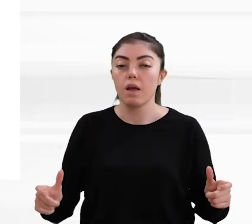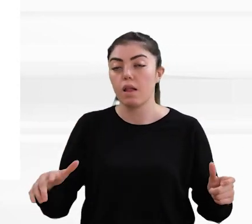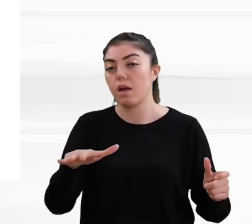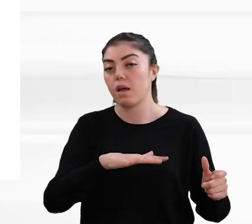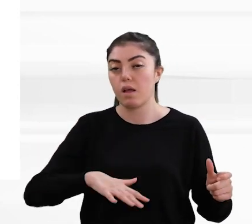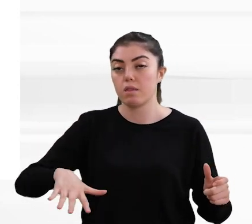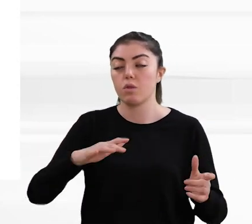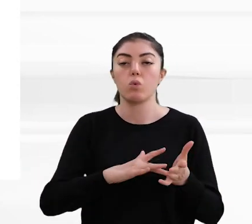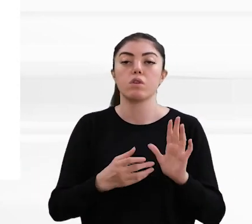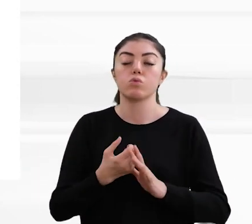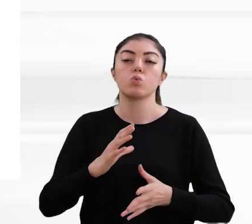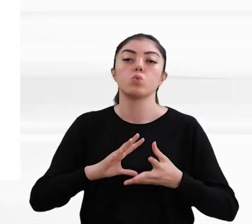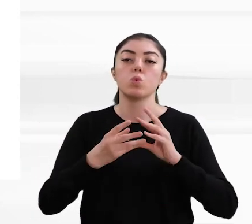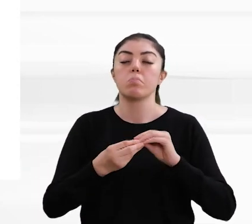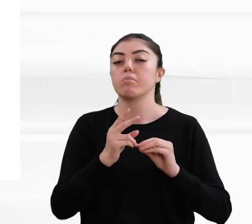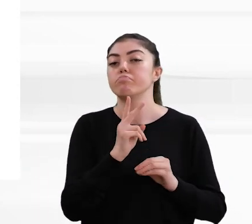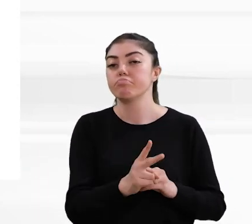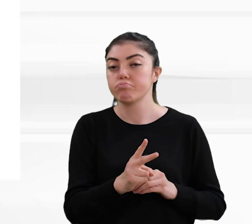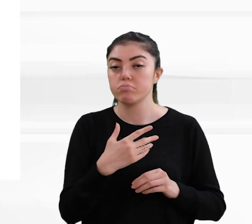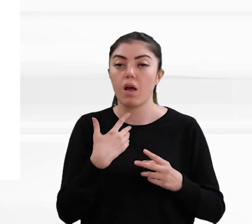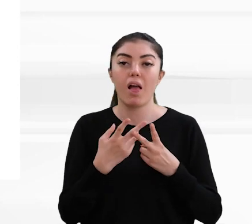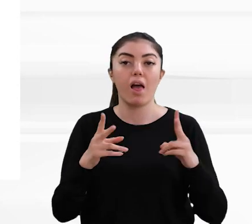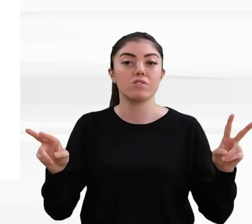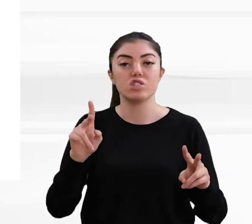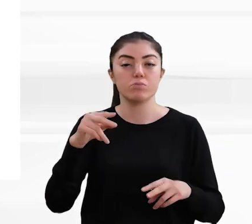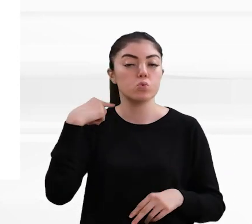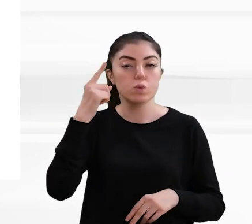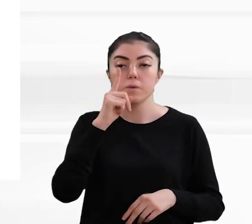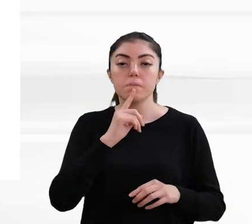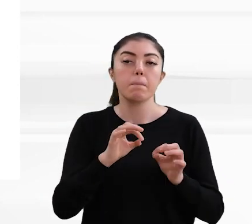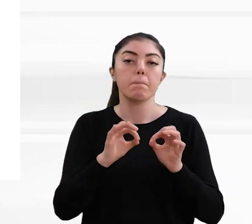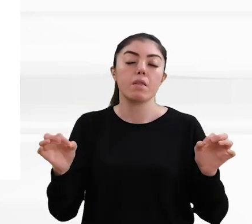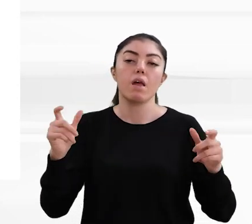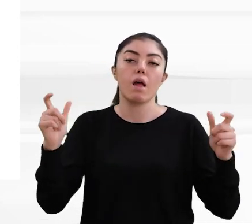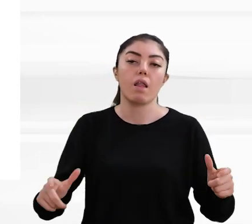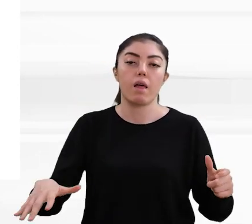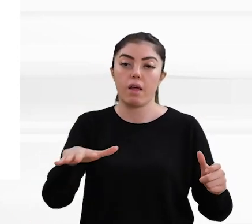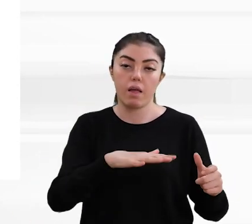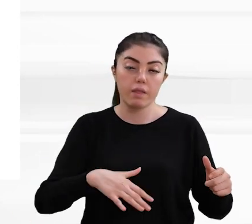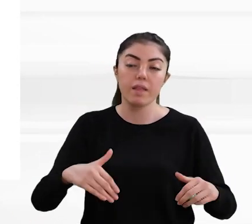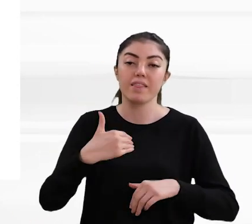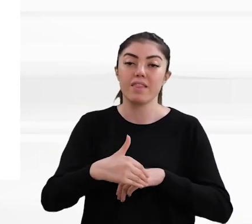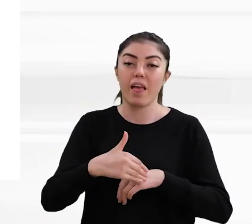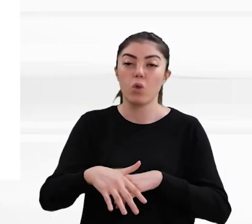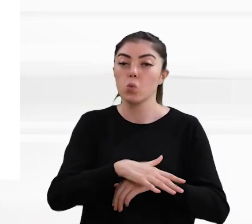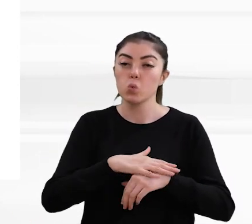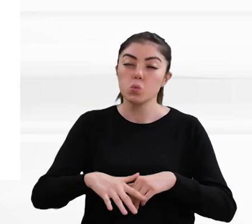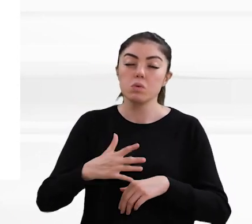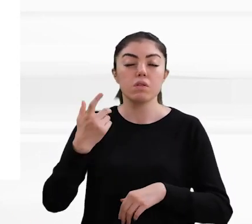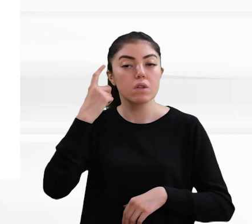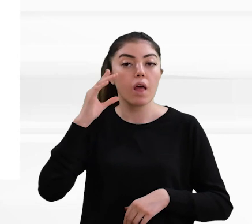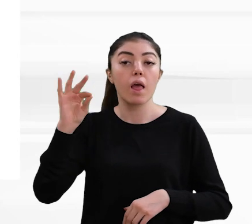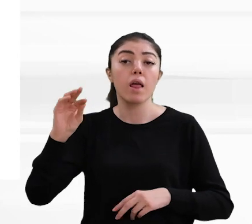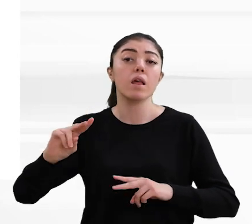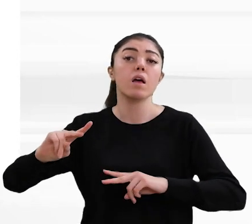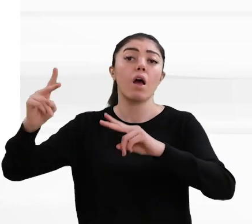alan oluşuyor toplamda alveollerin açılmış hali düşünürsek 100 metre karelik bir alan yani deri yüzeyinin yaklaşık